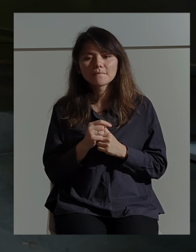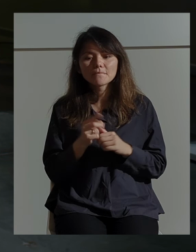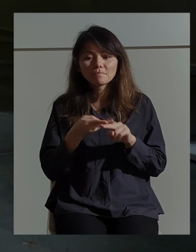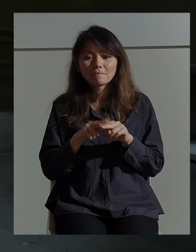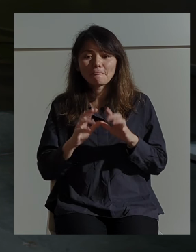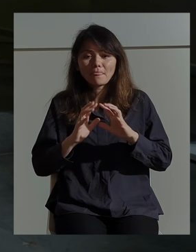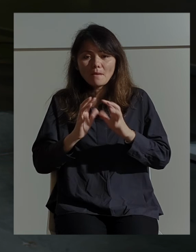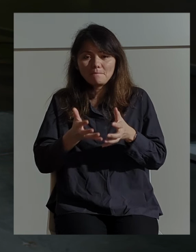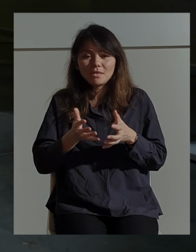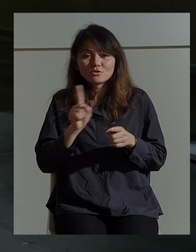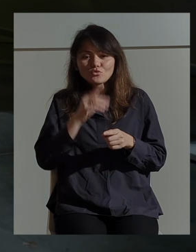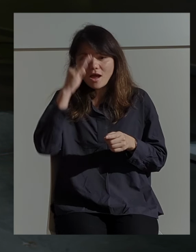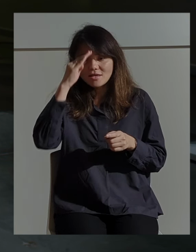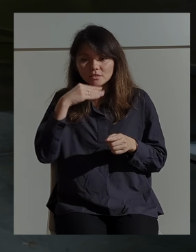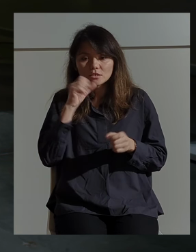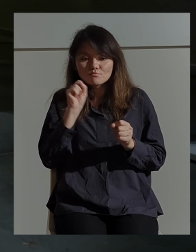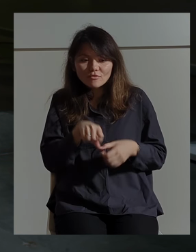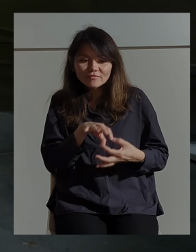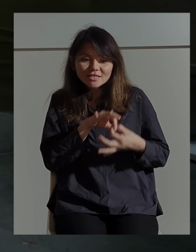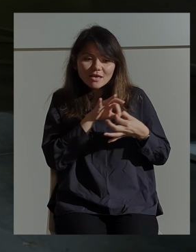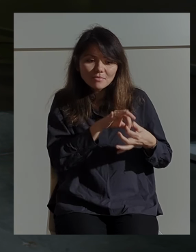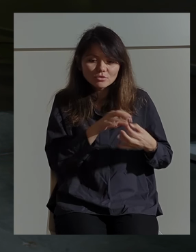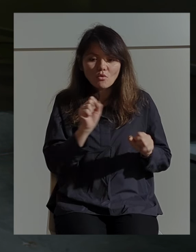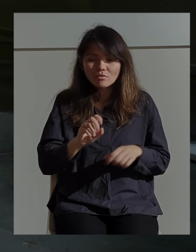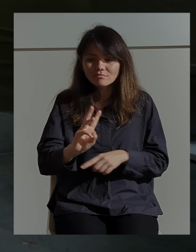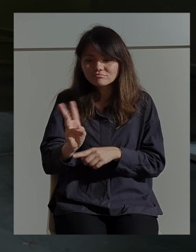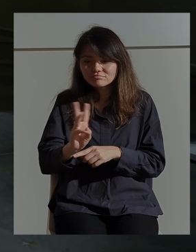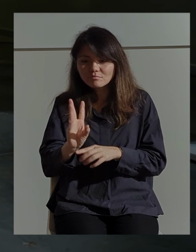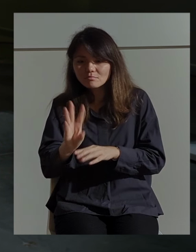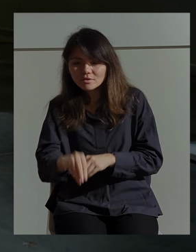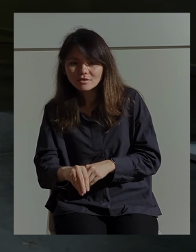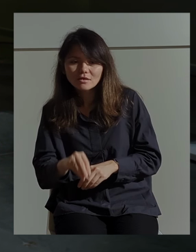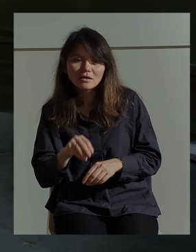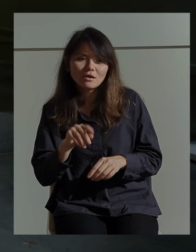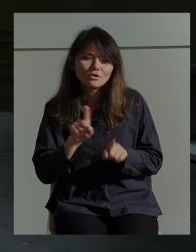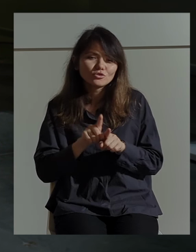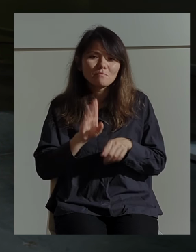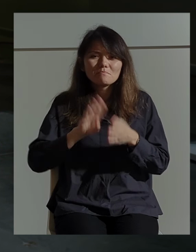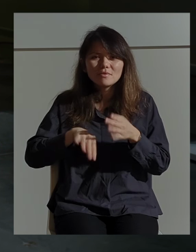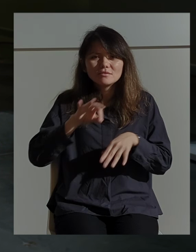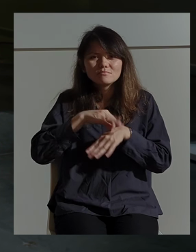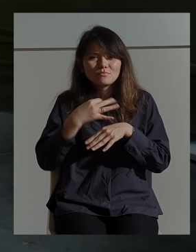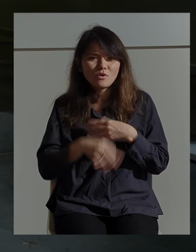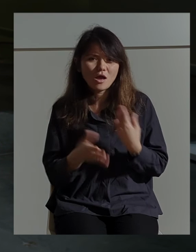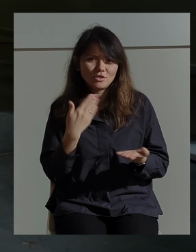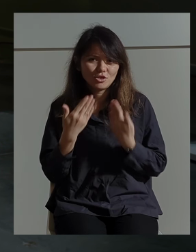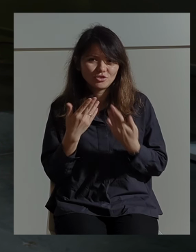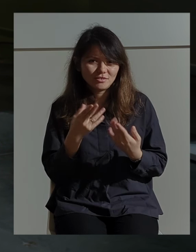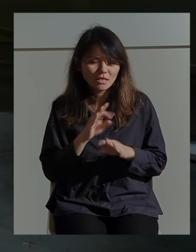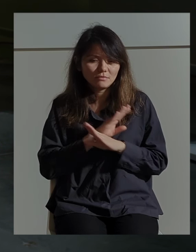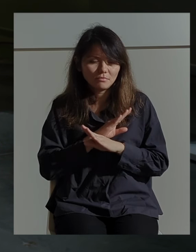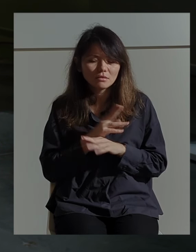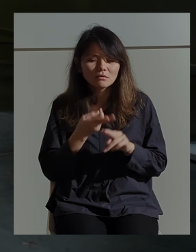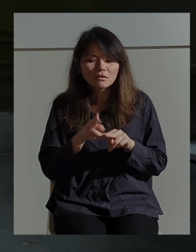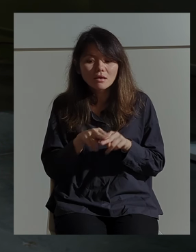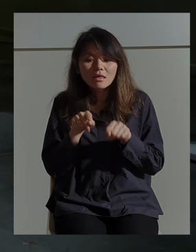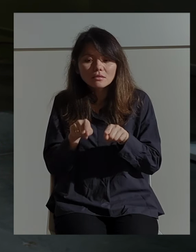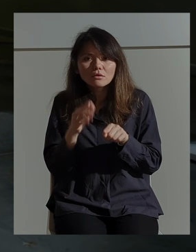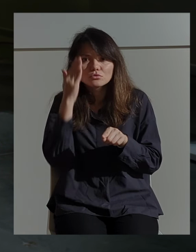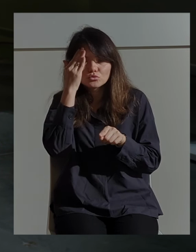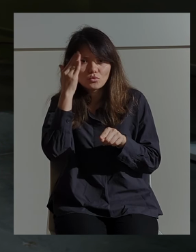мир в котором отец может взаимодействовать потушить Саван установить какие-то безболезненные отношения со смертью это сон